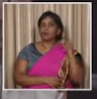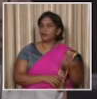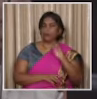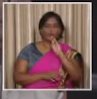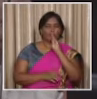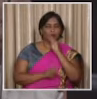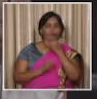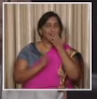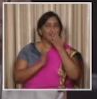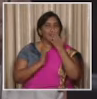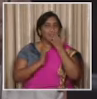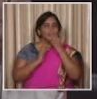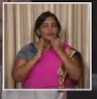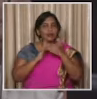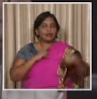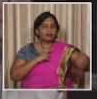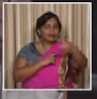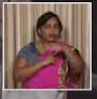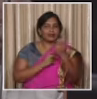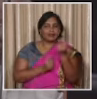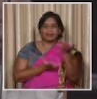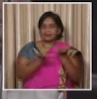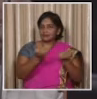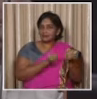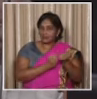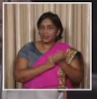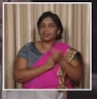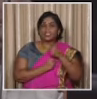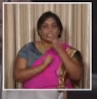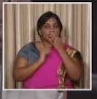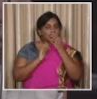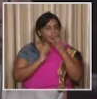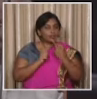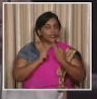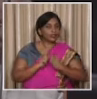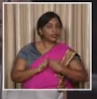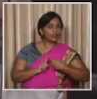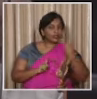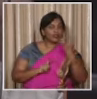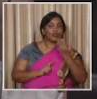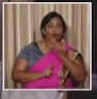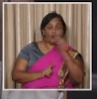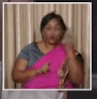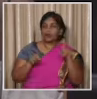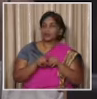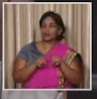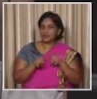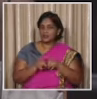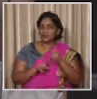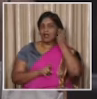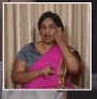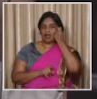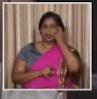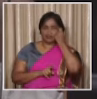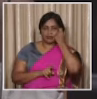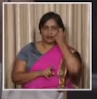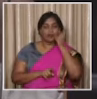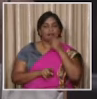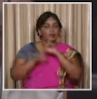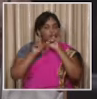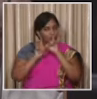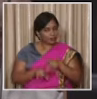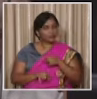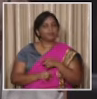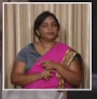හරියට ඉස්කෝලයක් වටේ ඉන්න අයගෙන් සල්ලි ලබාගෙන ඒ ඉස්කෝලේ දියුණු කරන්න පුළුවන් වගේ අමෝඥ යෝජනා. ඒ